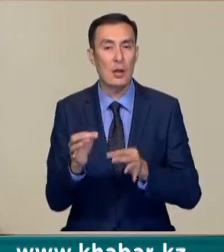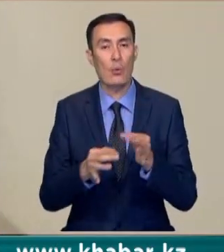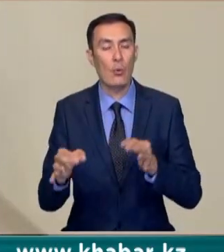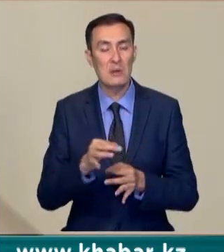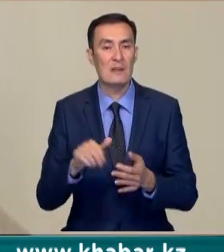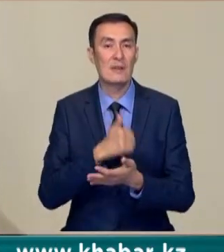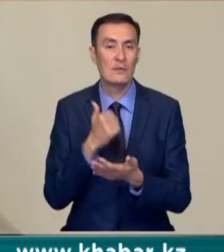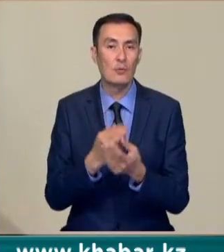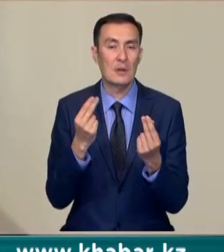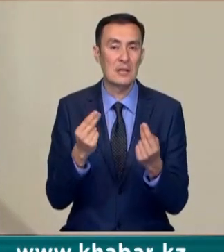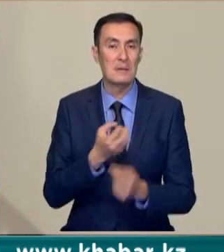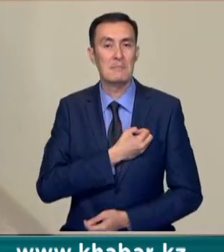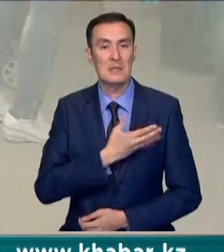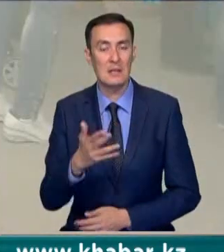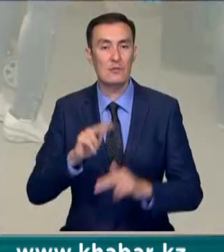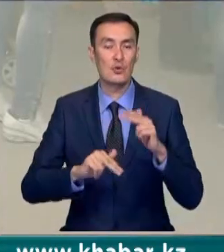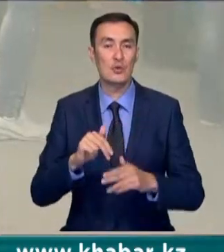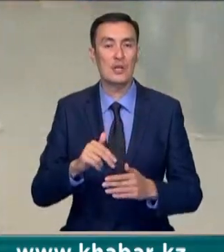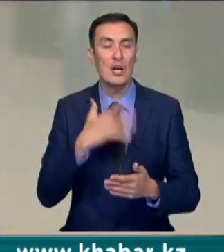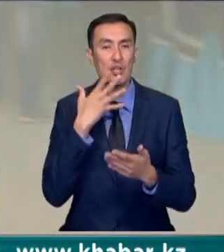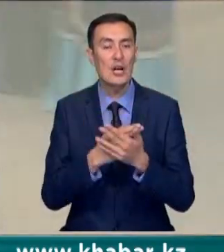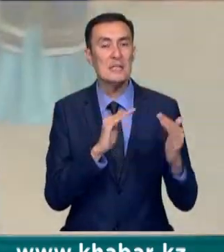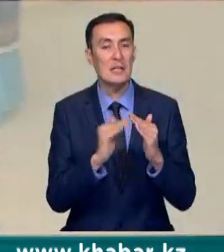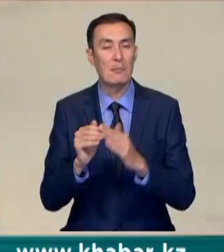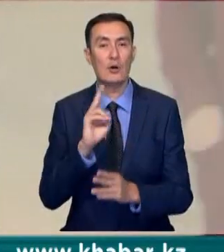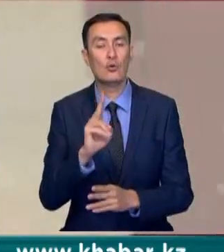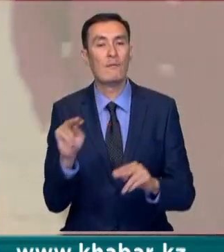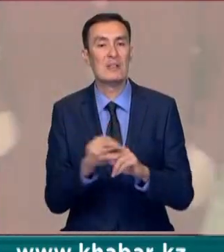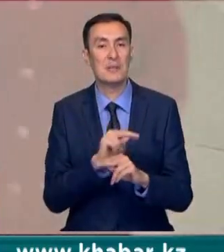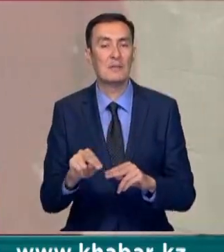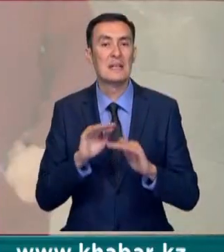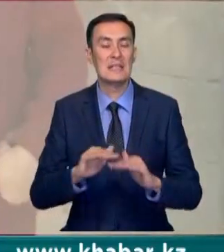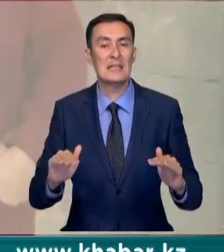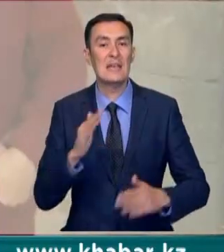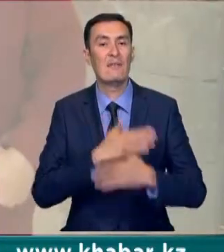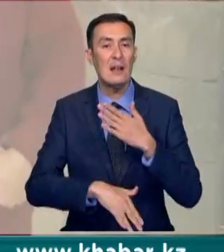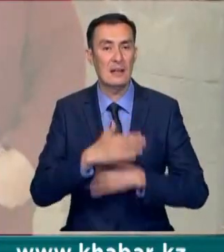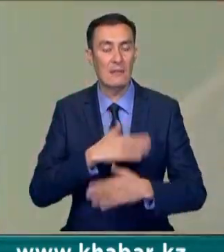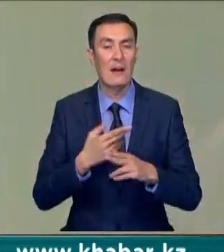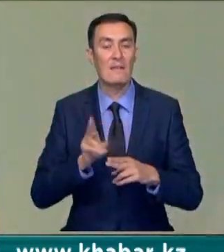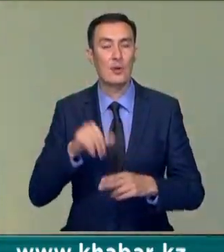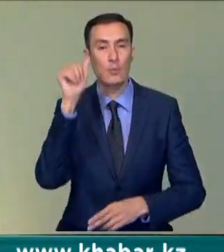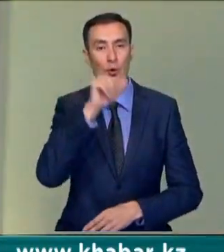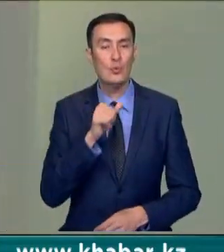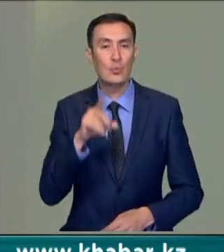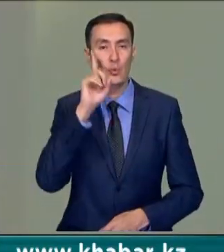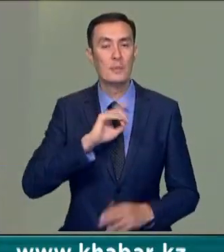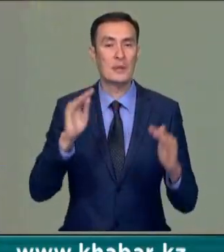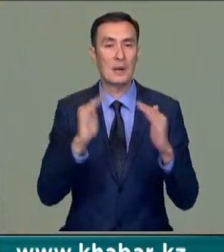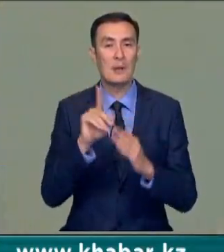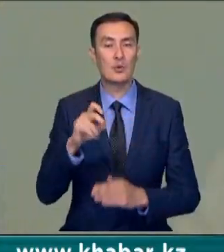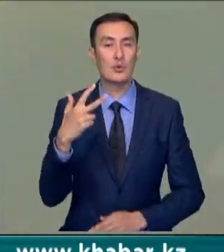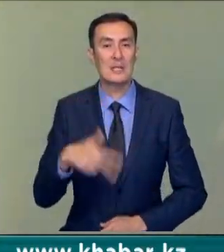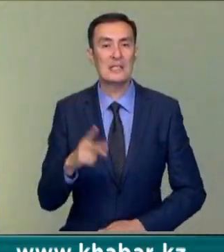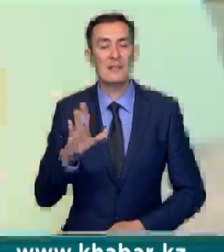В основном на деньги меценатов строятся частные дома для тех, кто воспитывает детей-инвалидов. В этом году просторные дома на